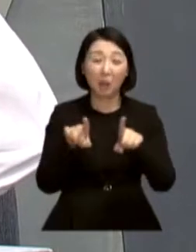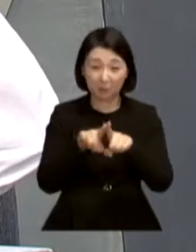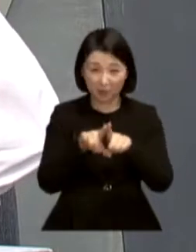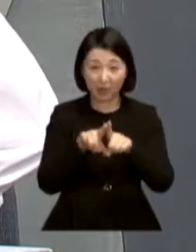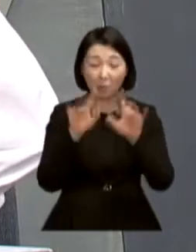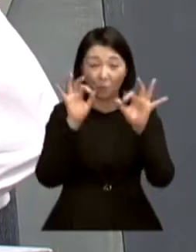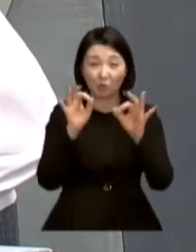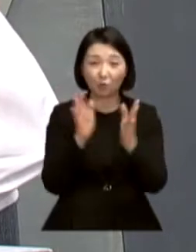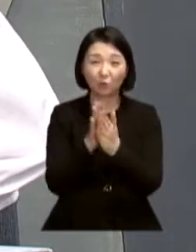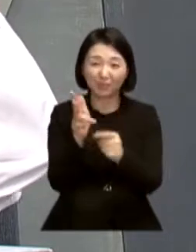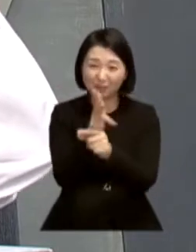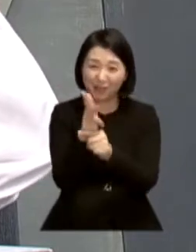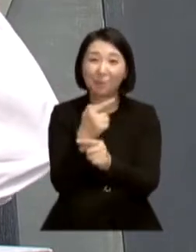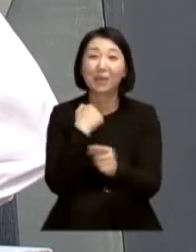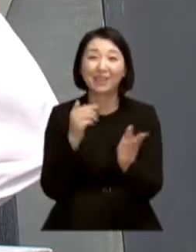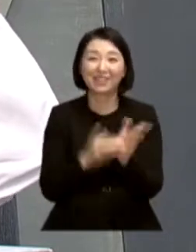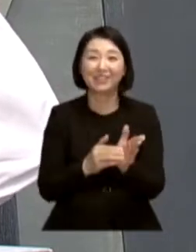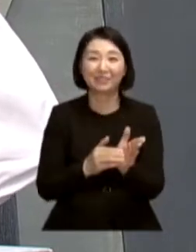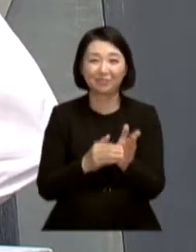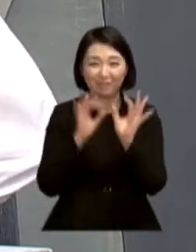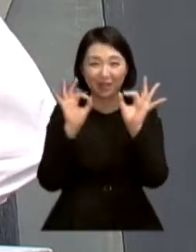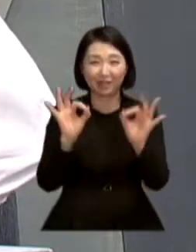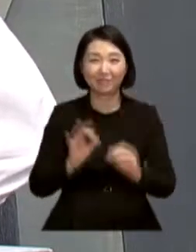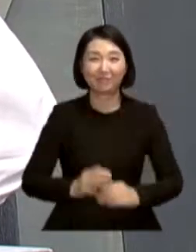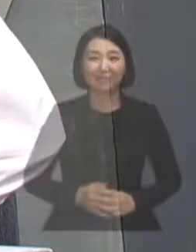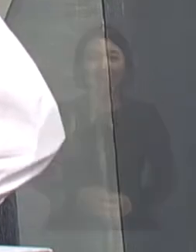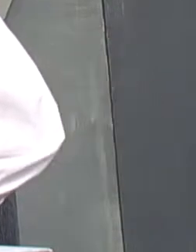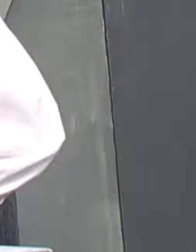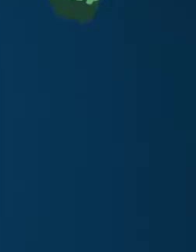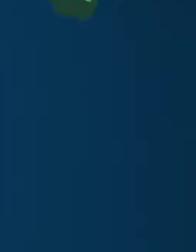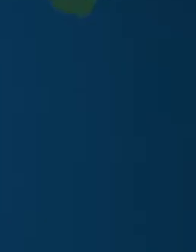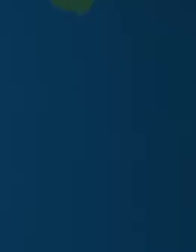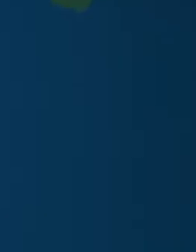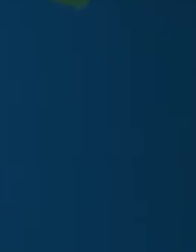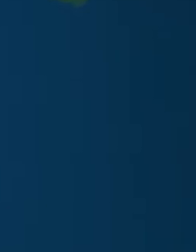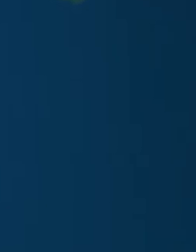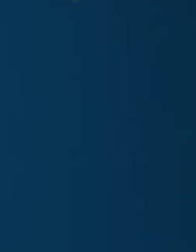직접 찍어주신 영상으로 먼저 만나보시겠습니다.